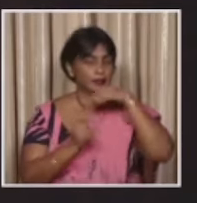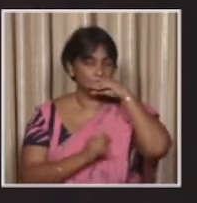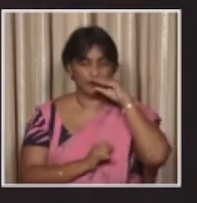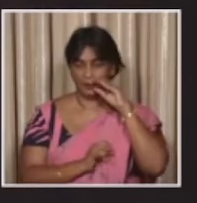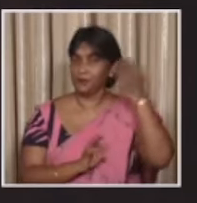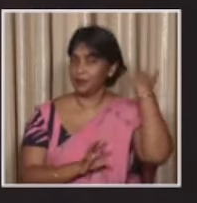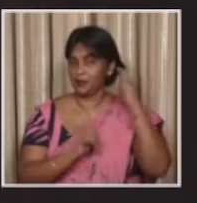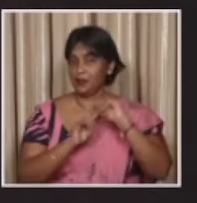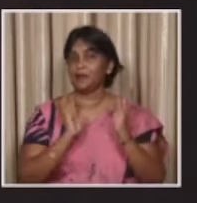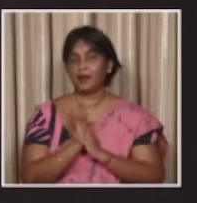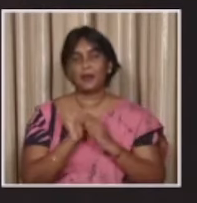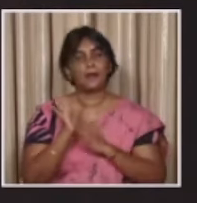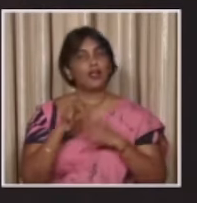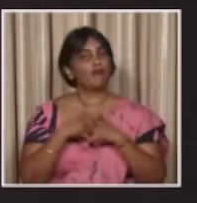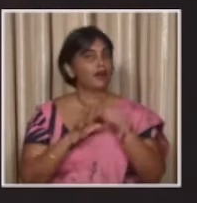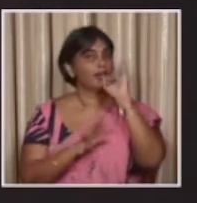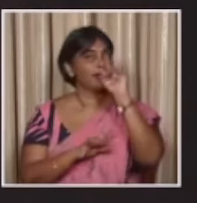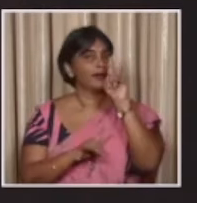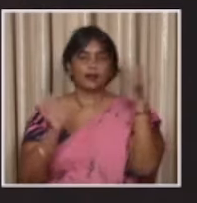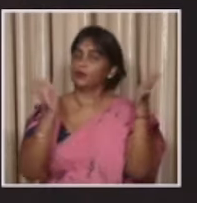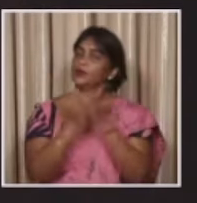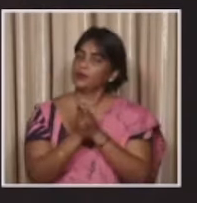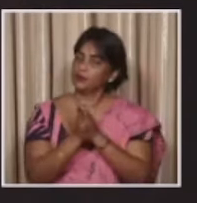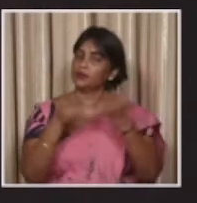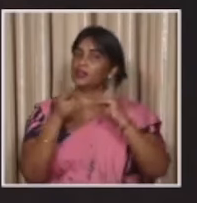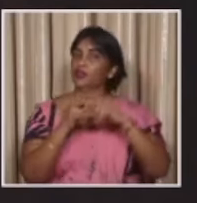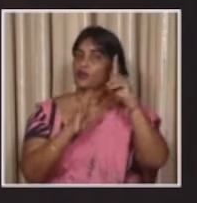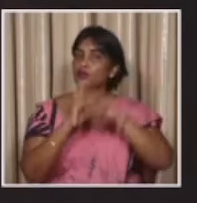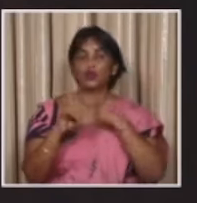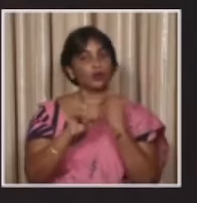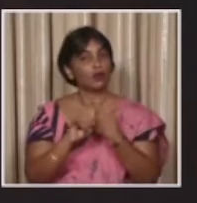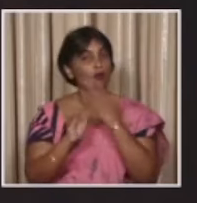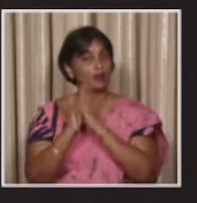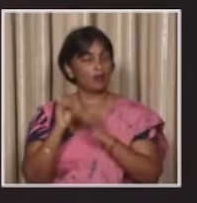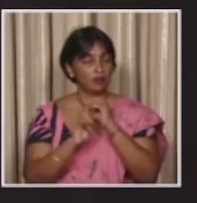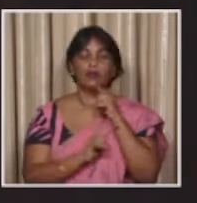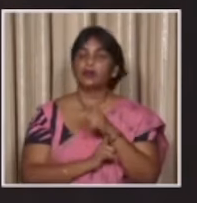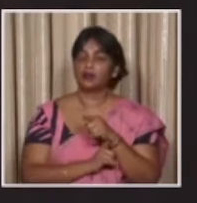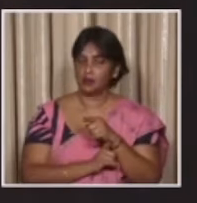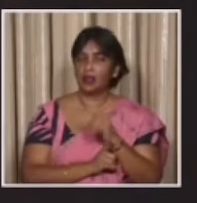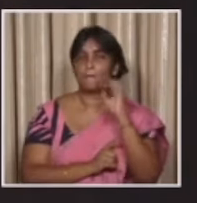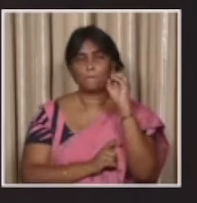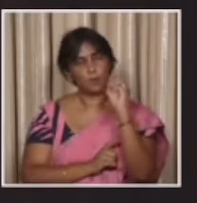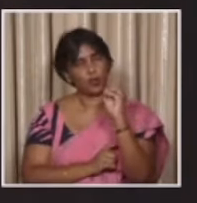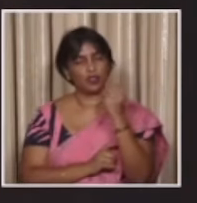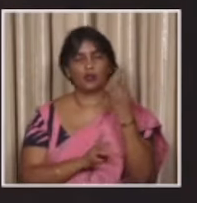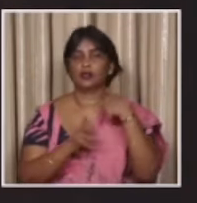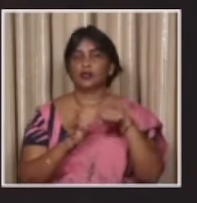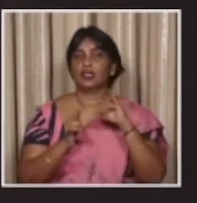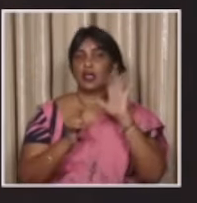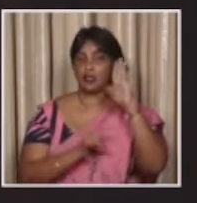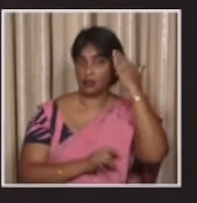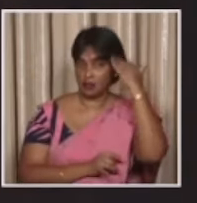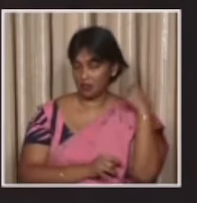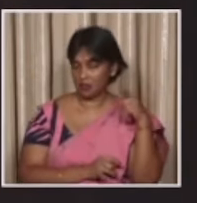කාලේ මෙගාවොට් 61යි ජාතික පද්ධතිය එකතු වුණේ. ඒ වගේම ජෝන් කොතලාවල මැතිතුමාගේ කාලේ 0.1යි. ඒ වගේම සිරිමා